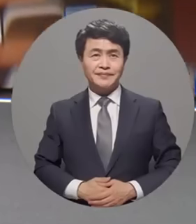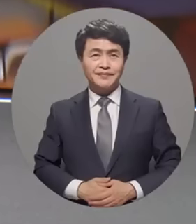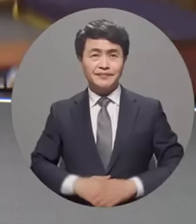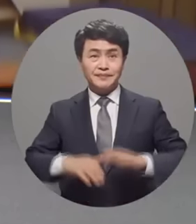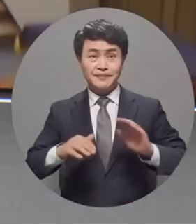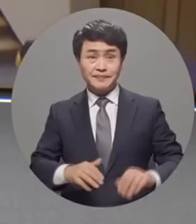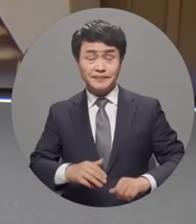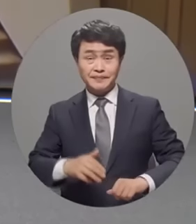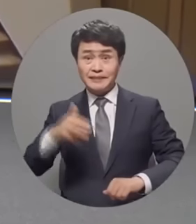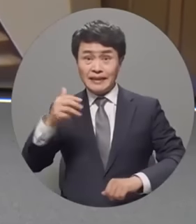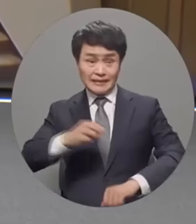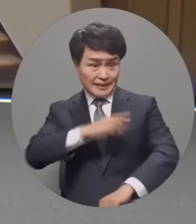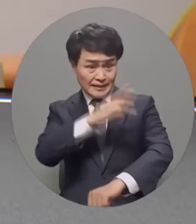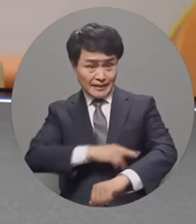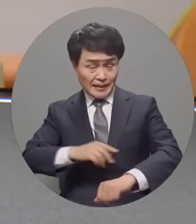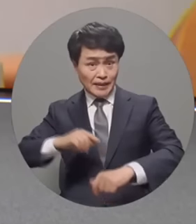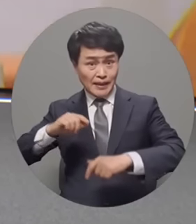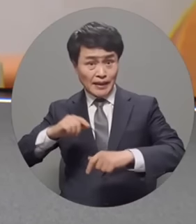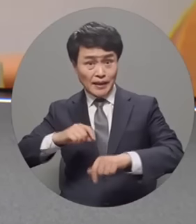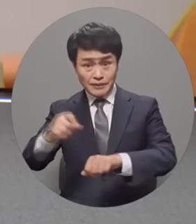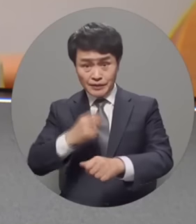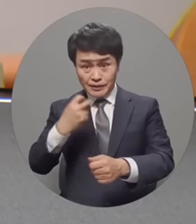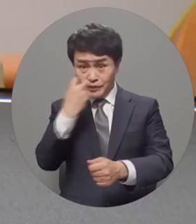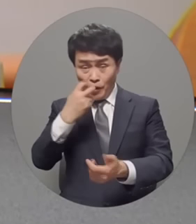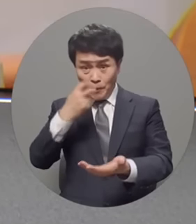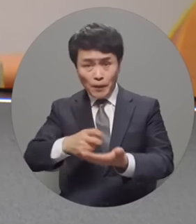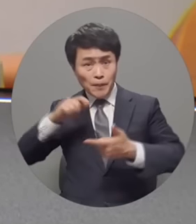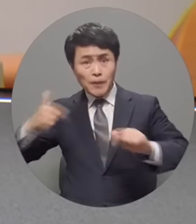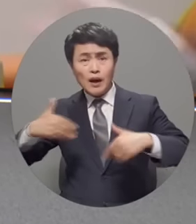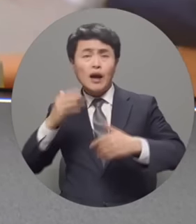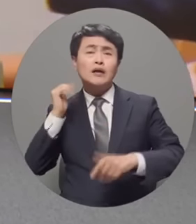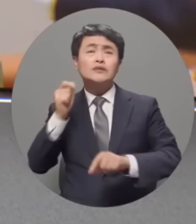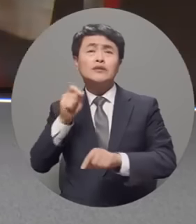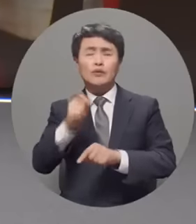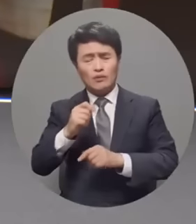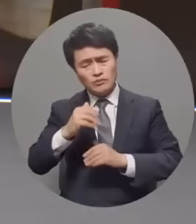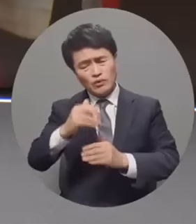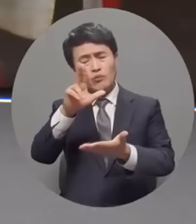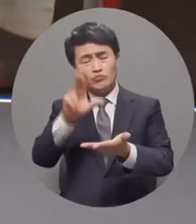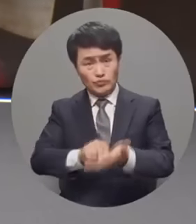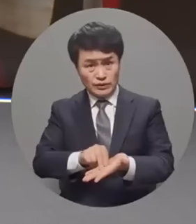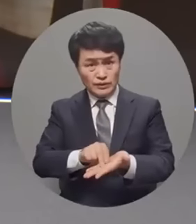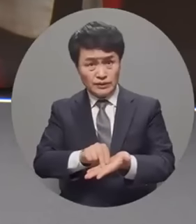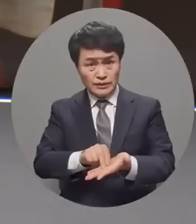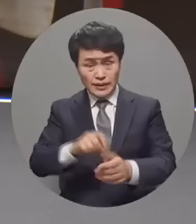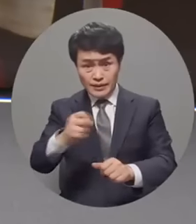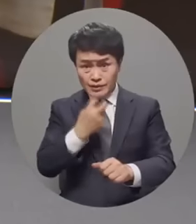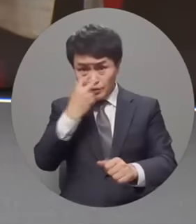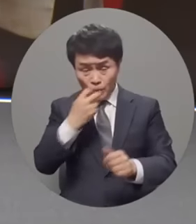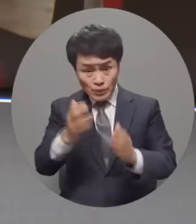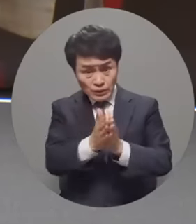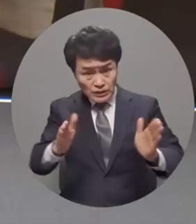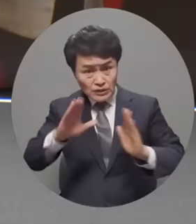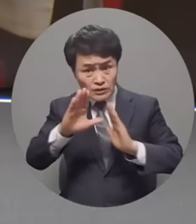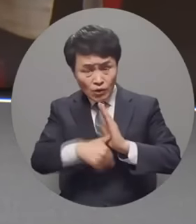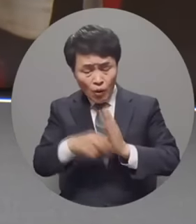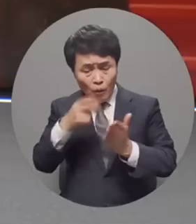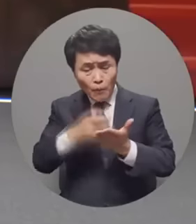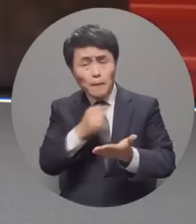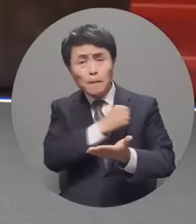최상병 특검법을 반대하는 대통령실과 여당은 주로 절차적인 문제를 지적하고 있습니다. 특검의 도입 시점과 법안